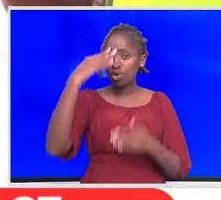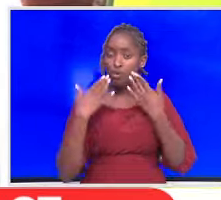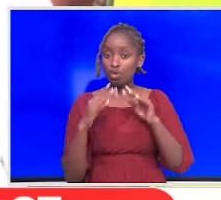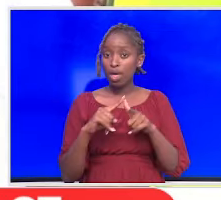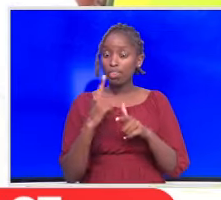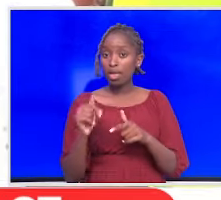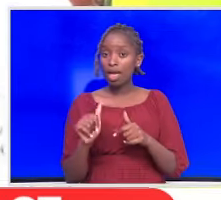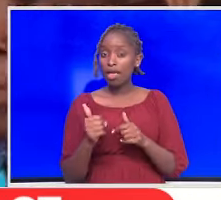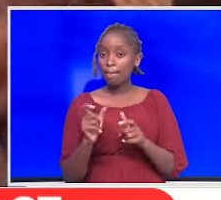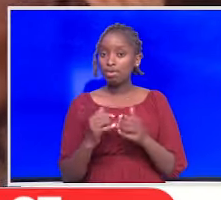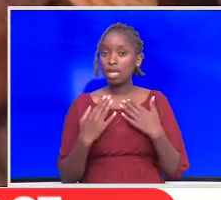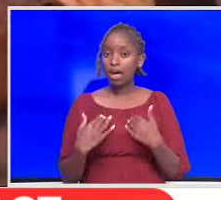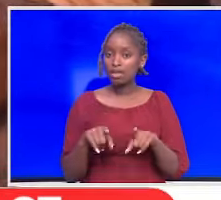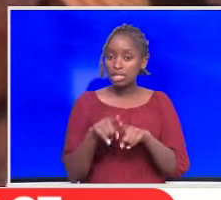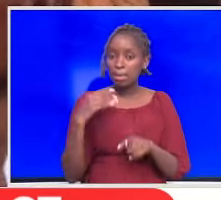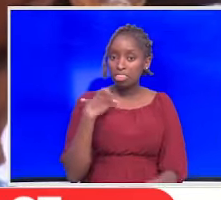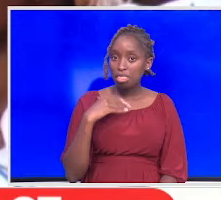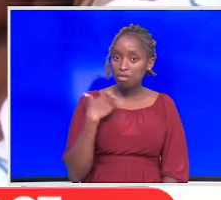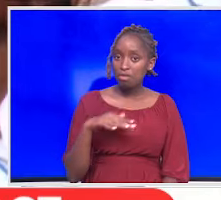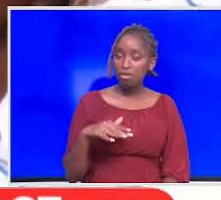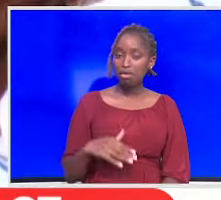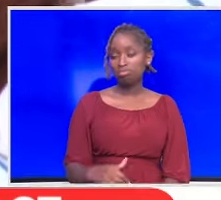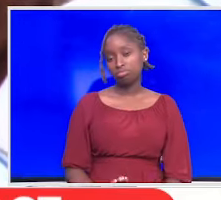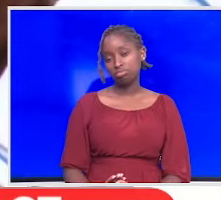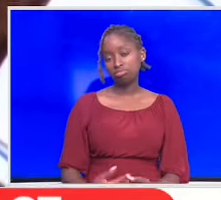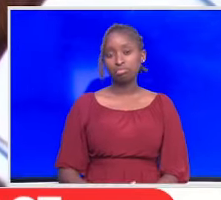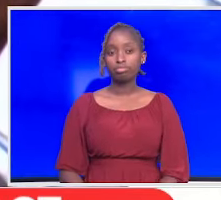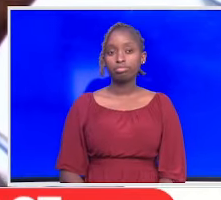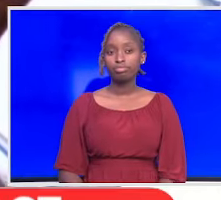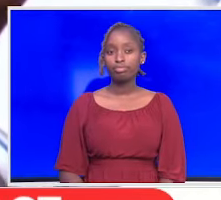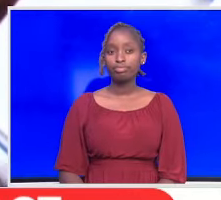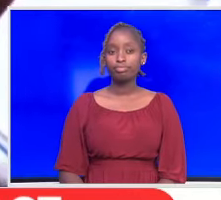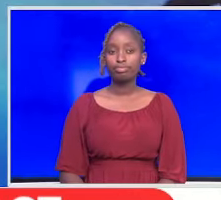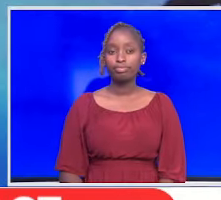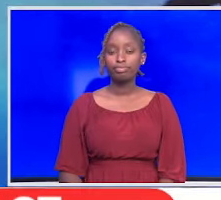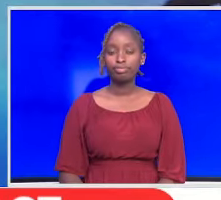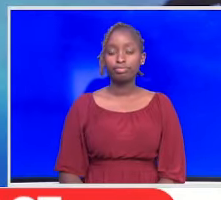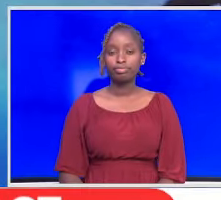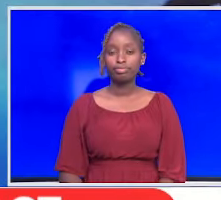gari alikuwa mwizi. Paul Kirobi, TV 47, Nairobi.